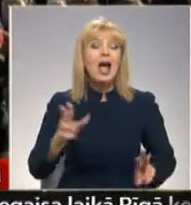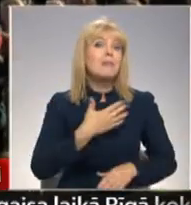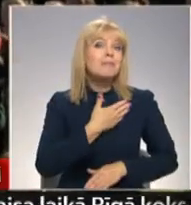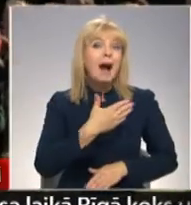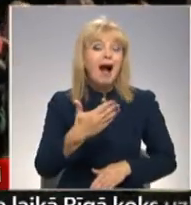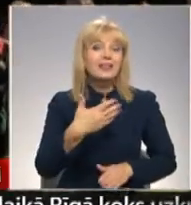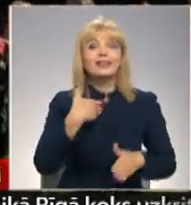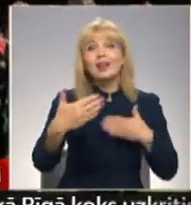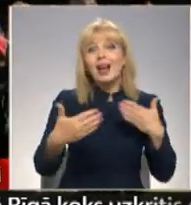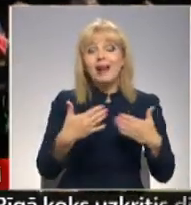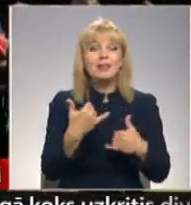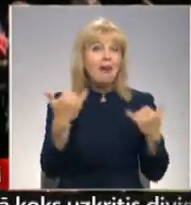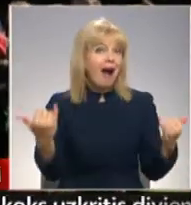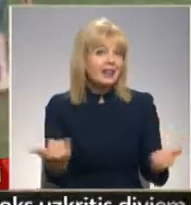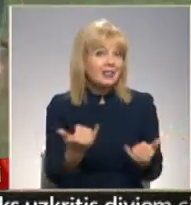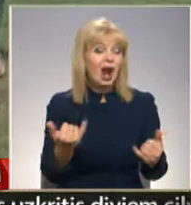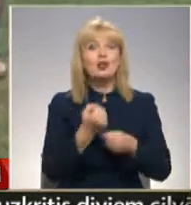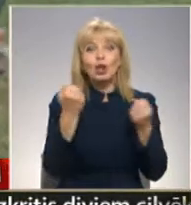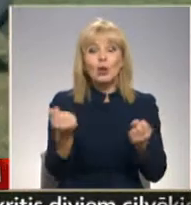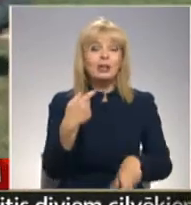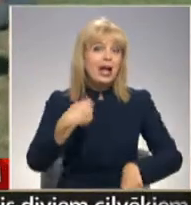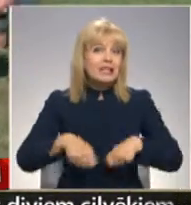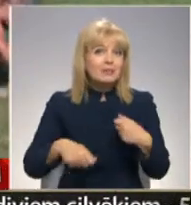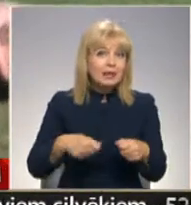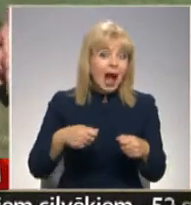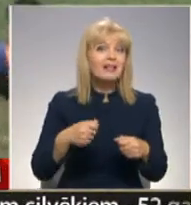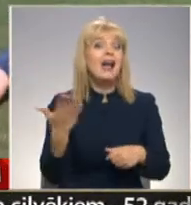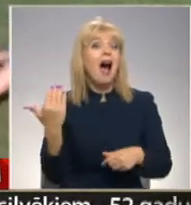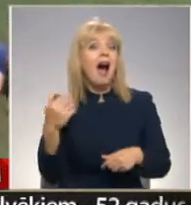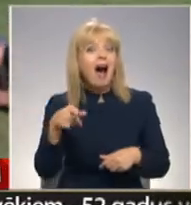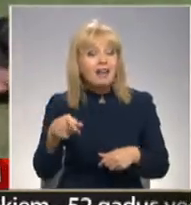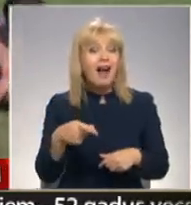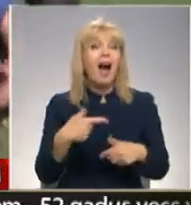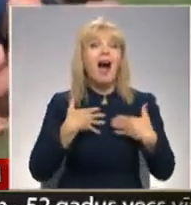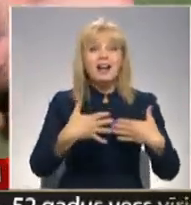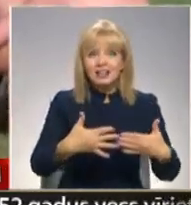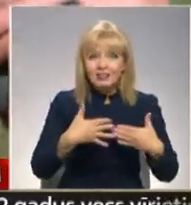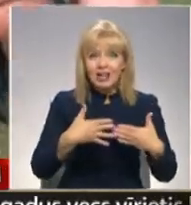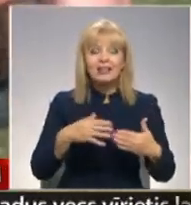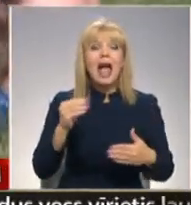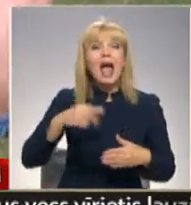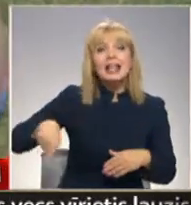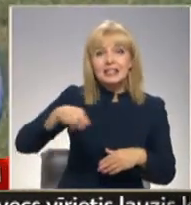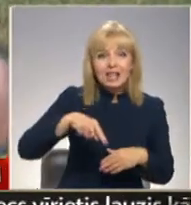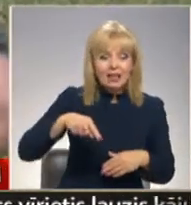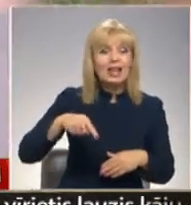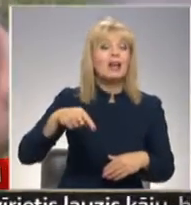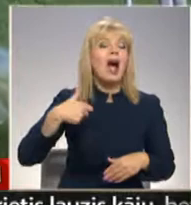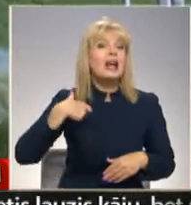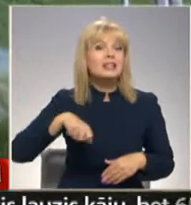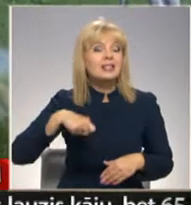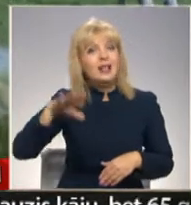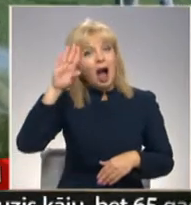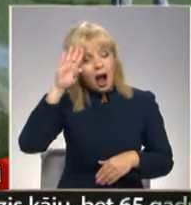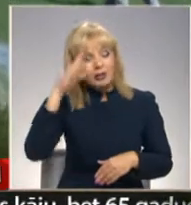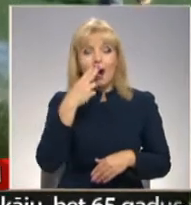Patriotiskā gaisotnē aizrojošās nodarbībās, spēlēs un āra dzīves aktivitātēs rit nedēļa ezerniekos, kas skautiem un gaidām dod iespēju gan